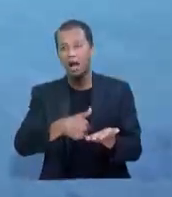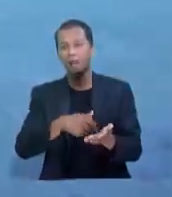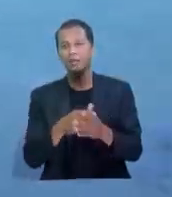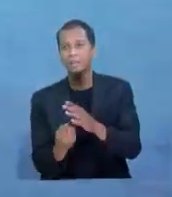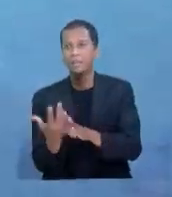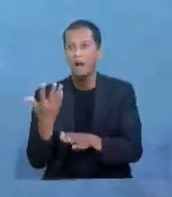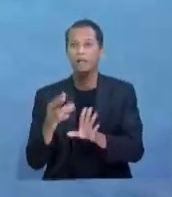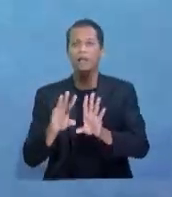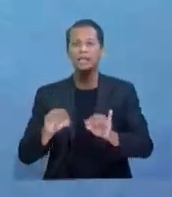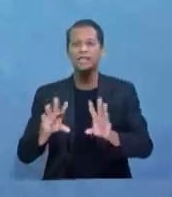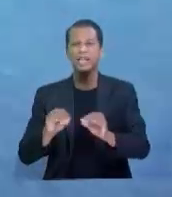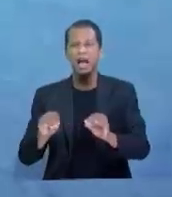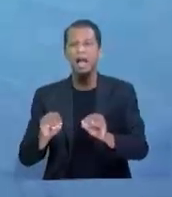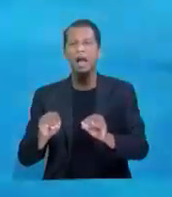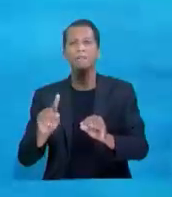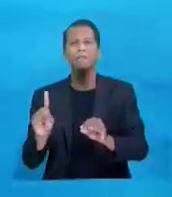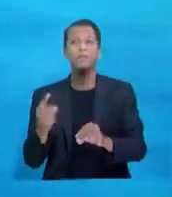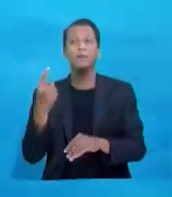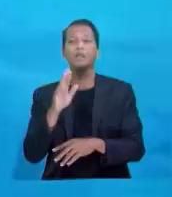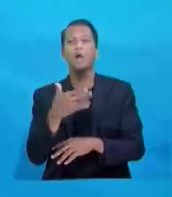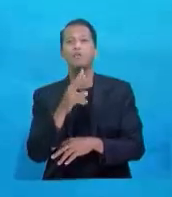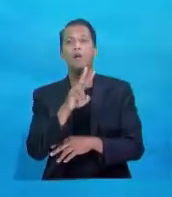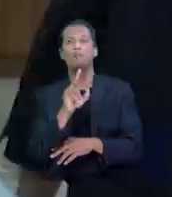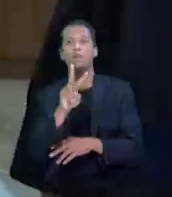di kuartal pertama tahun 2023.